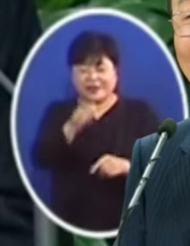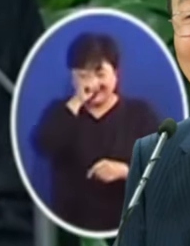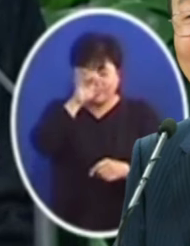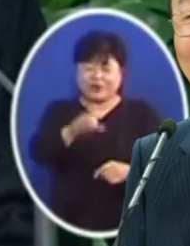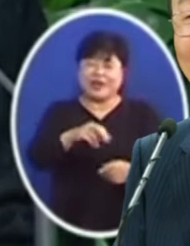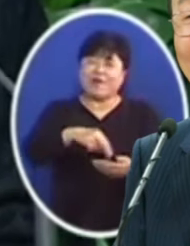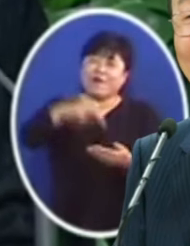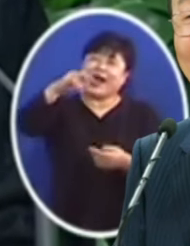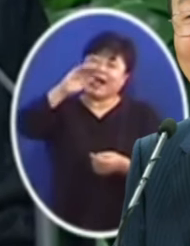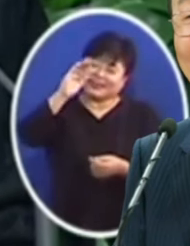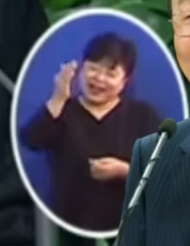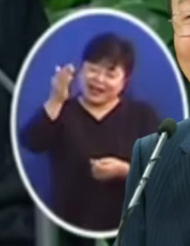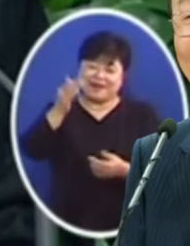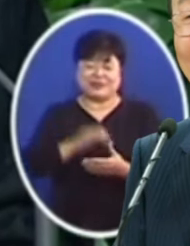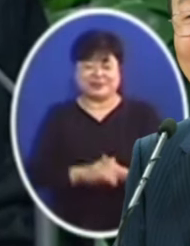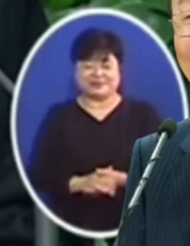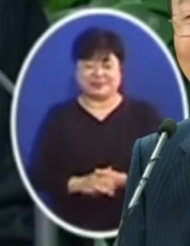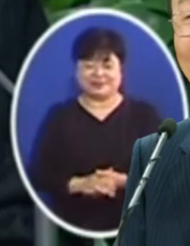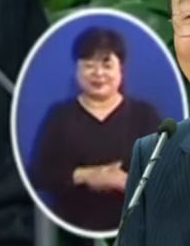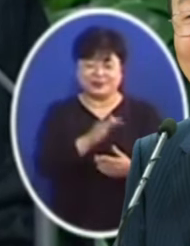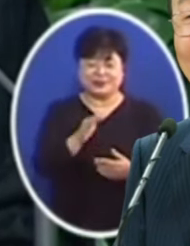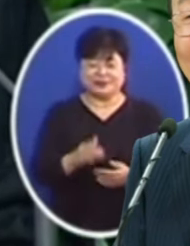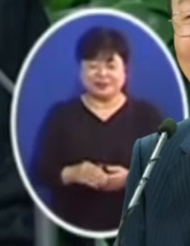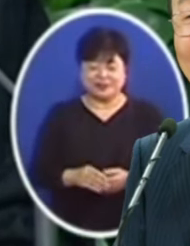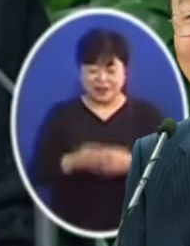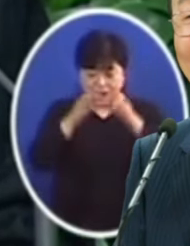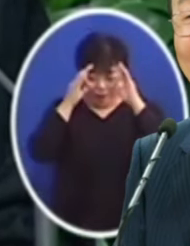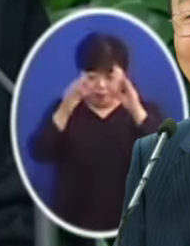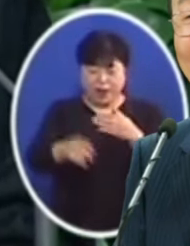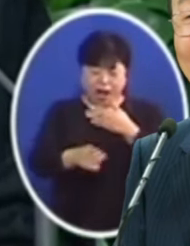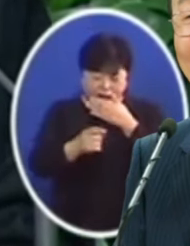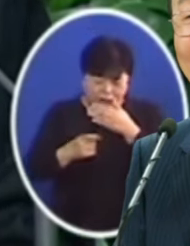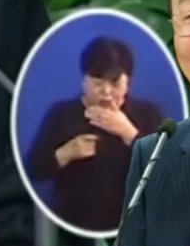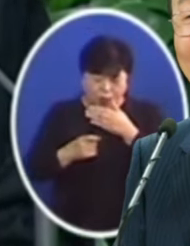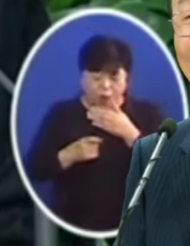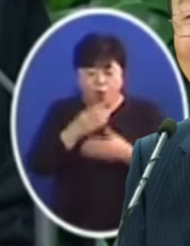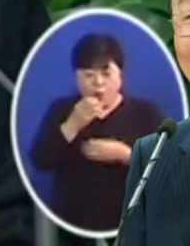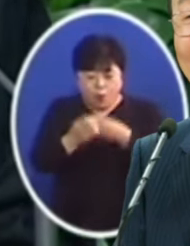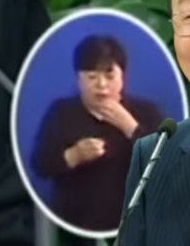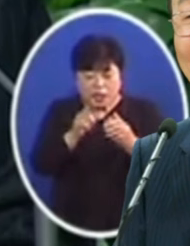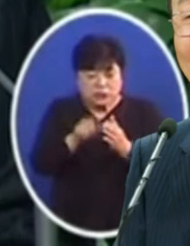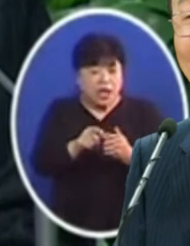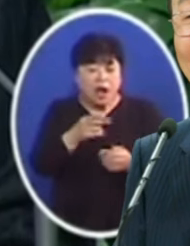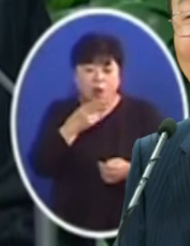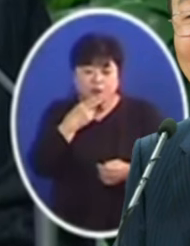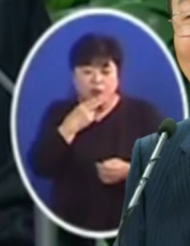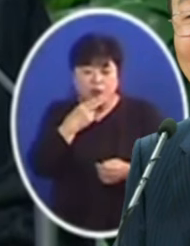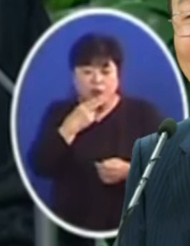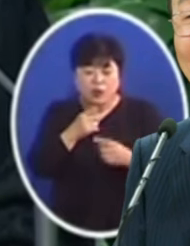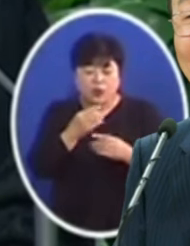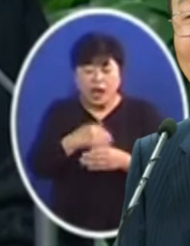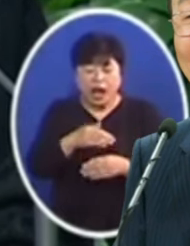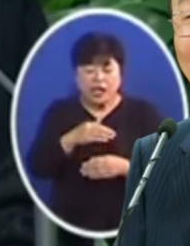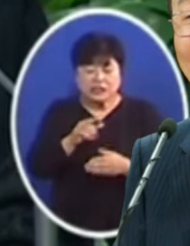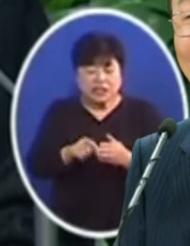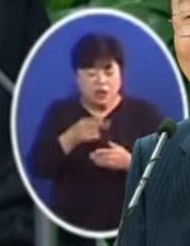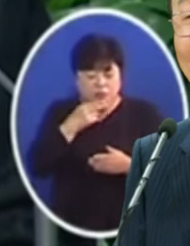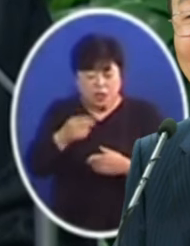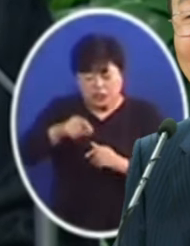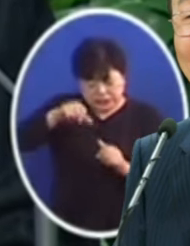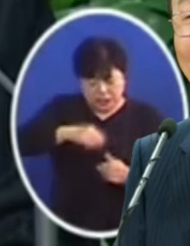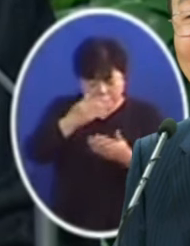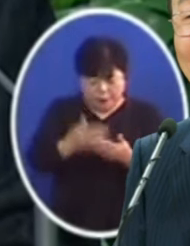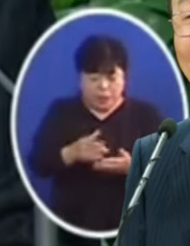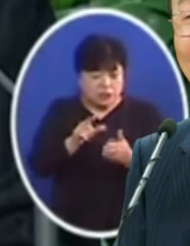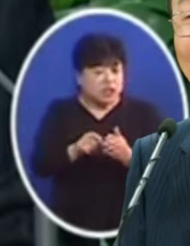있으리라. 그때 우리가 그 상황을 보면 이 강도는 회개할 시간도 없었고 교회 갈 시간도 없었고 세례받을